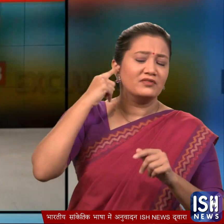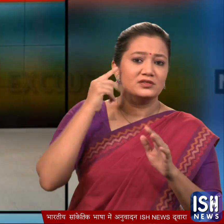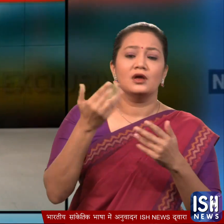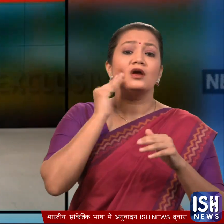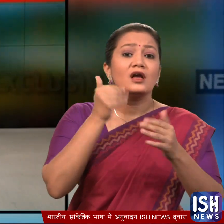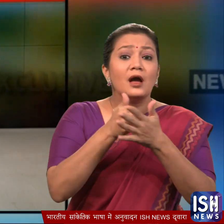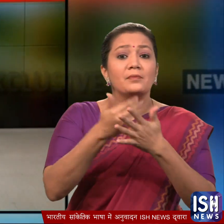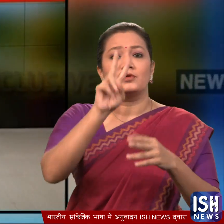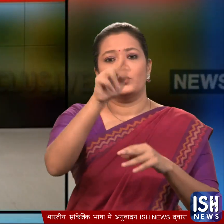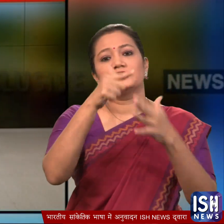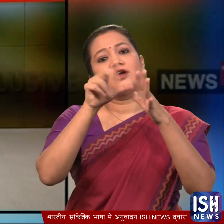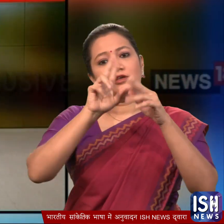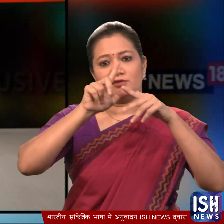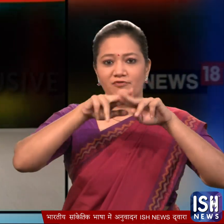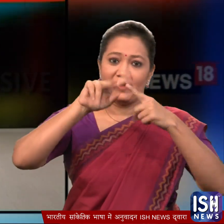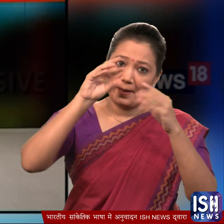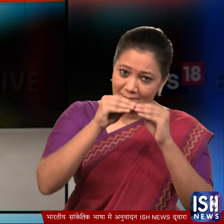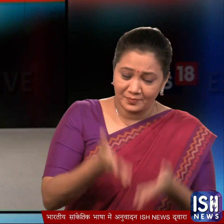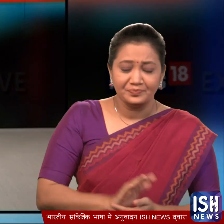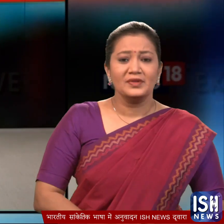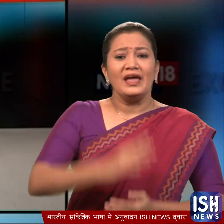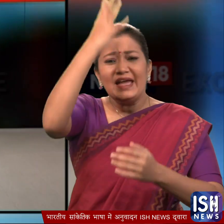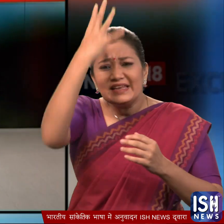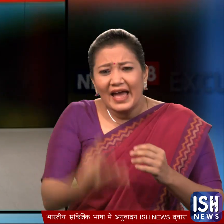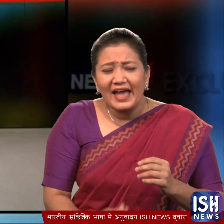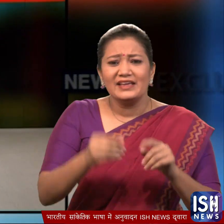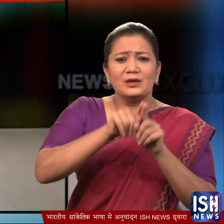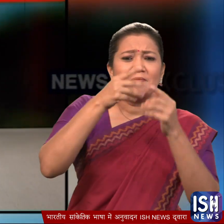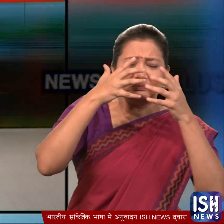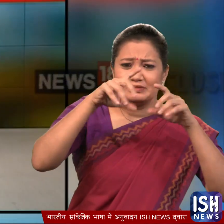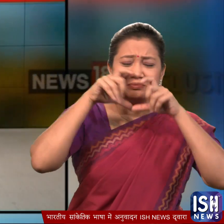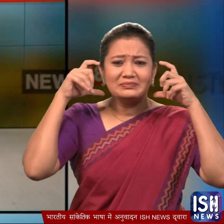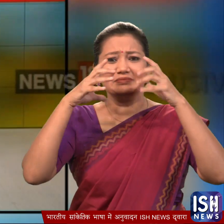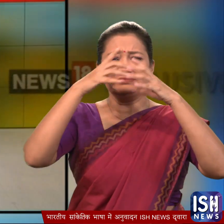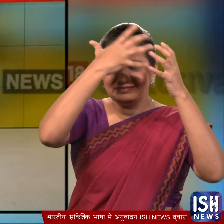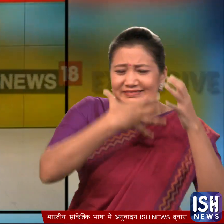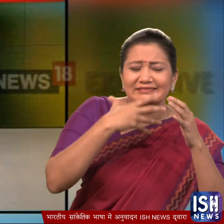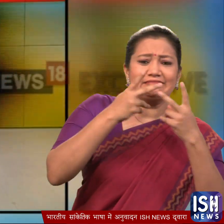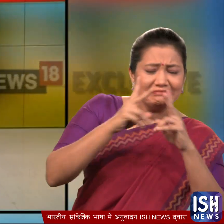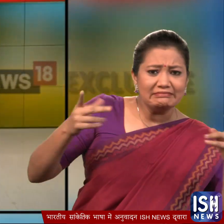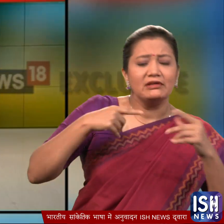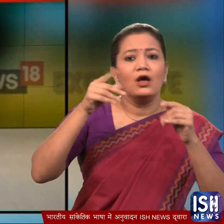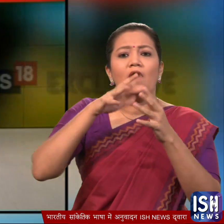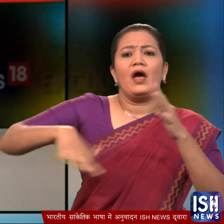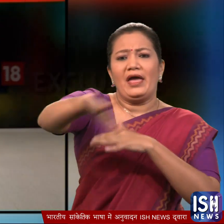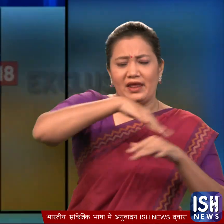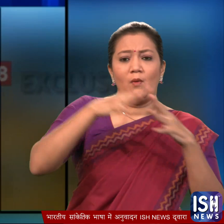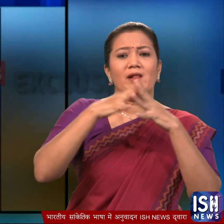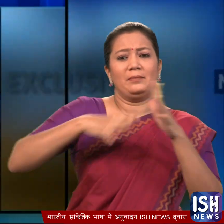वीडियो 26 फरवरी का बताया गया। वीडियो में रात के वक्त कुछ नकाबपोश बदमाश वेलकम इलाके के एक मोहल्ले में नजर